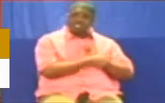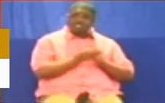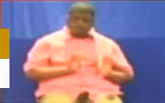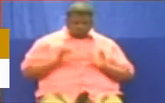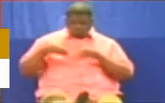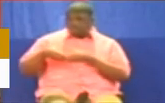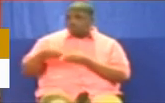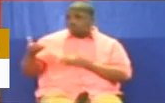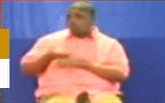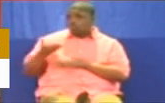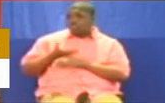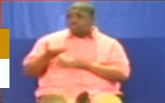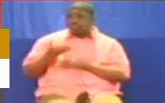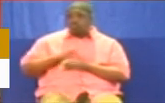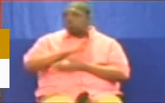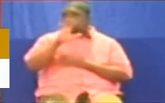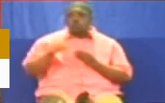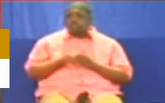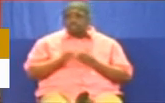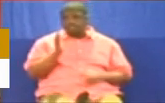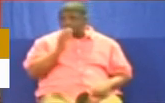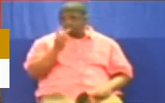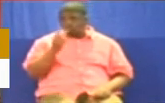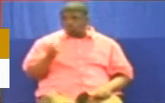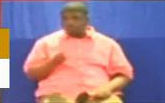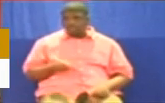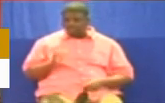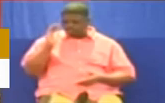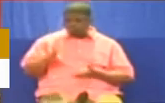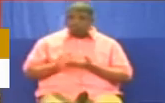kwa experience na uzoefu wote, hatujawahi kuona gap hili.